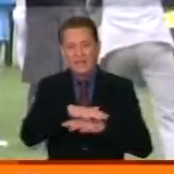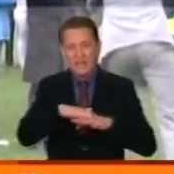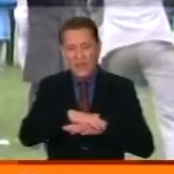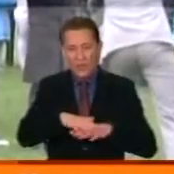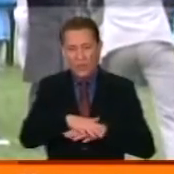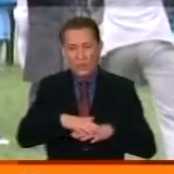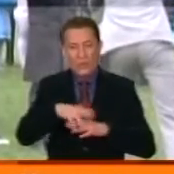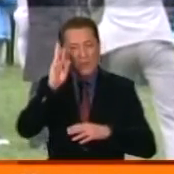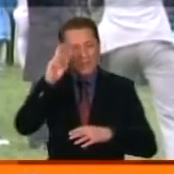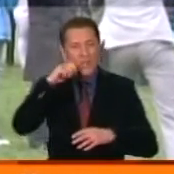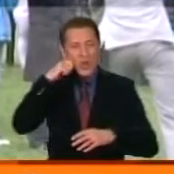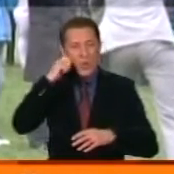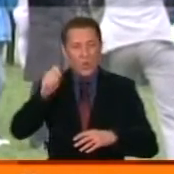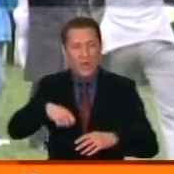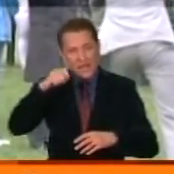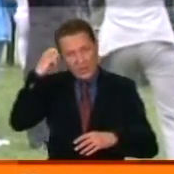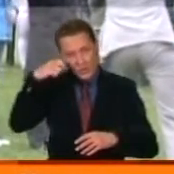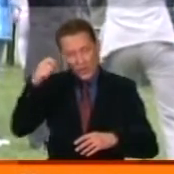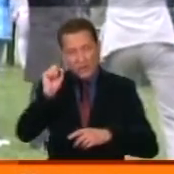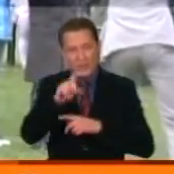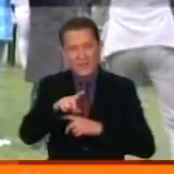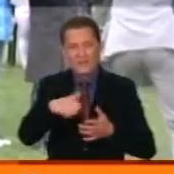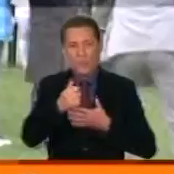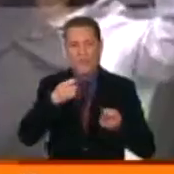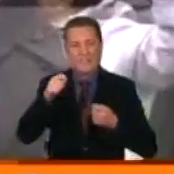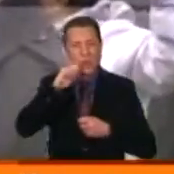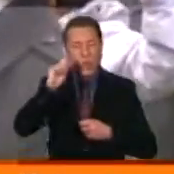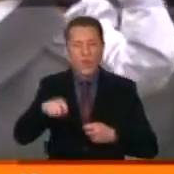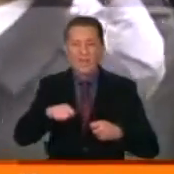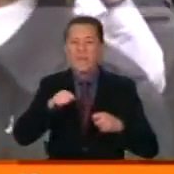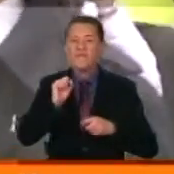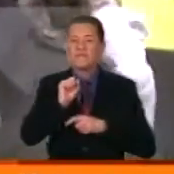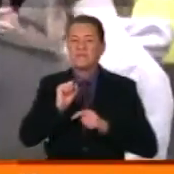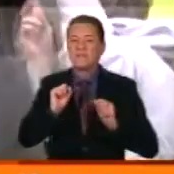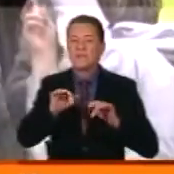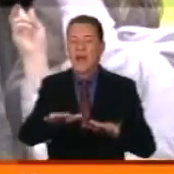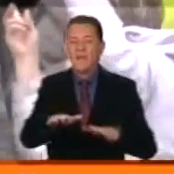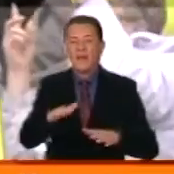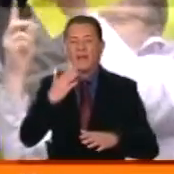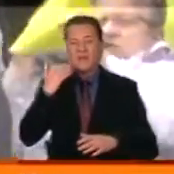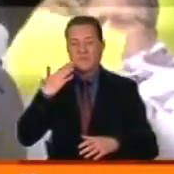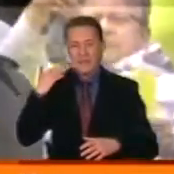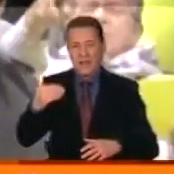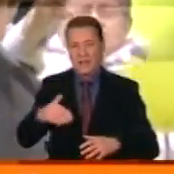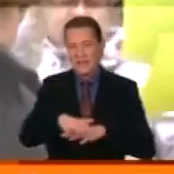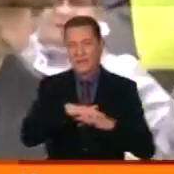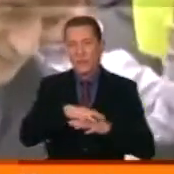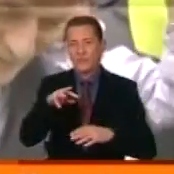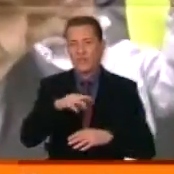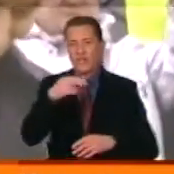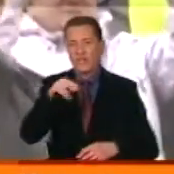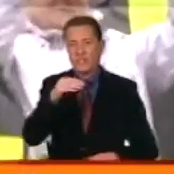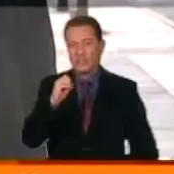посли України і Туреччини, також уповноважений президента України у справах кримсько-татарського народу Мустафа Джеміла.